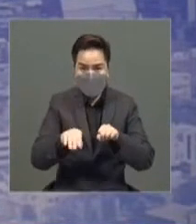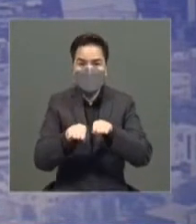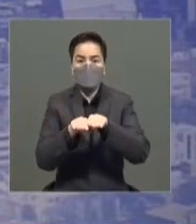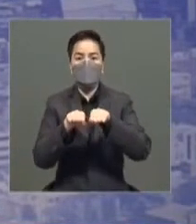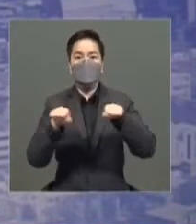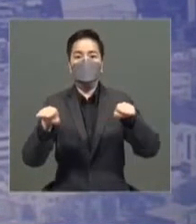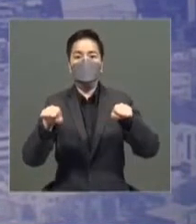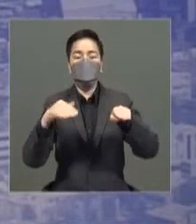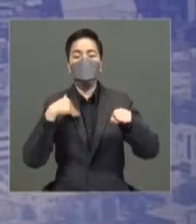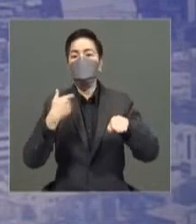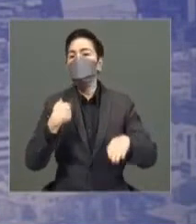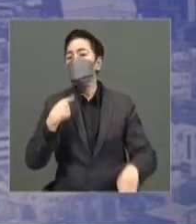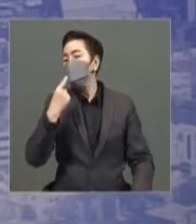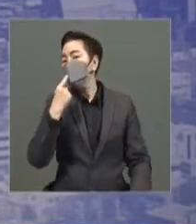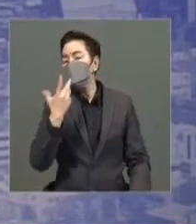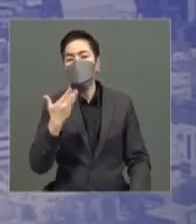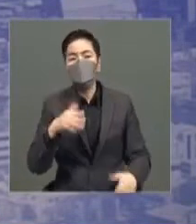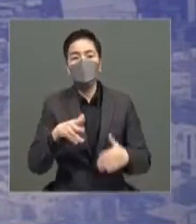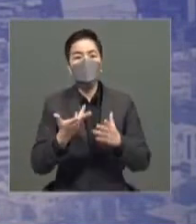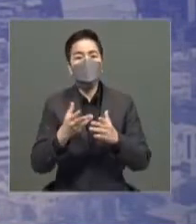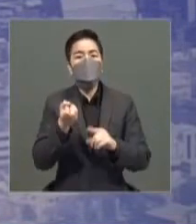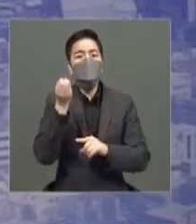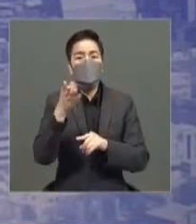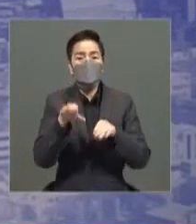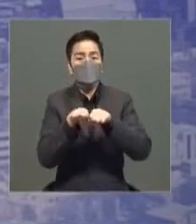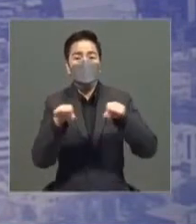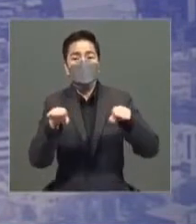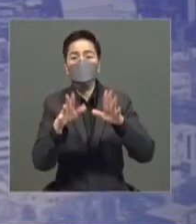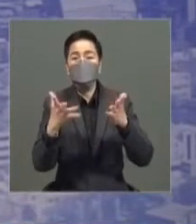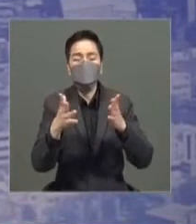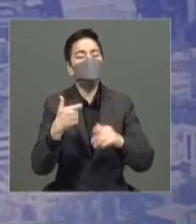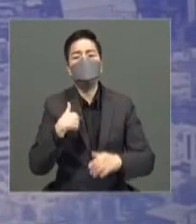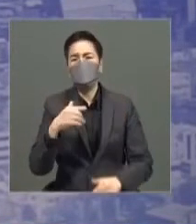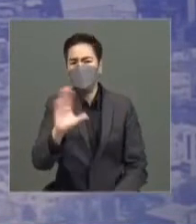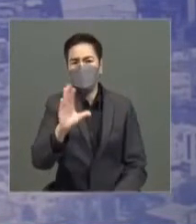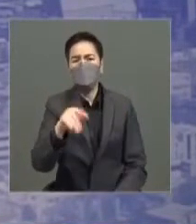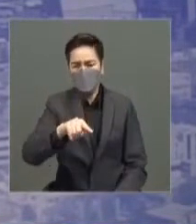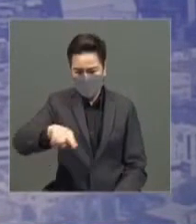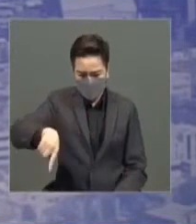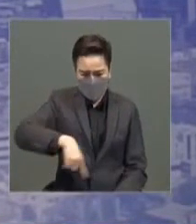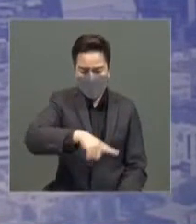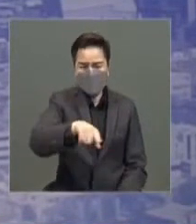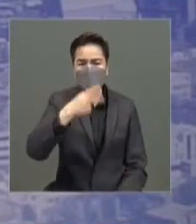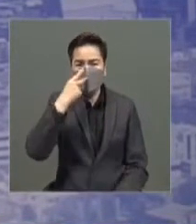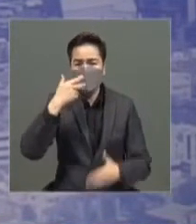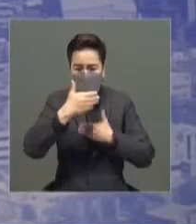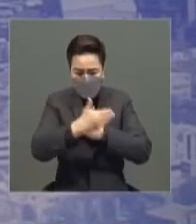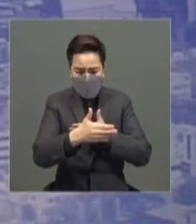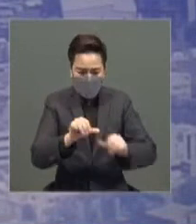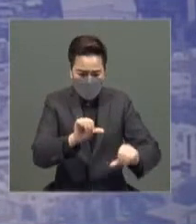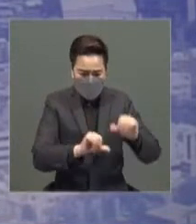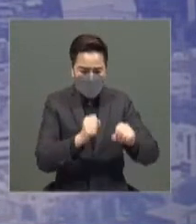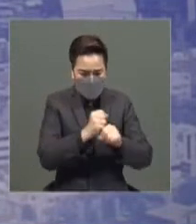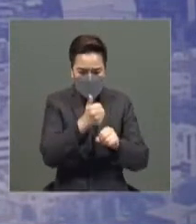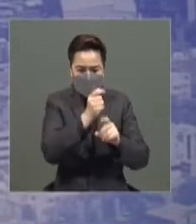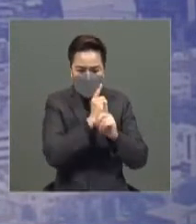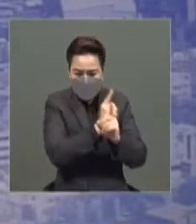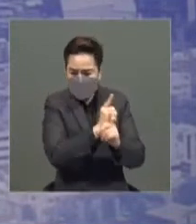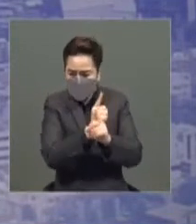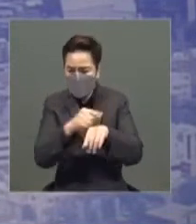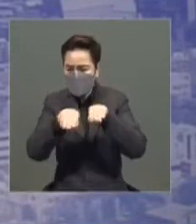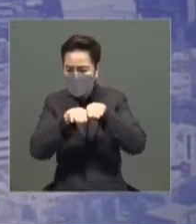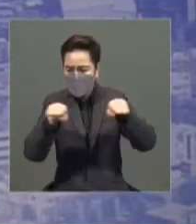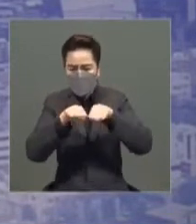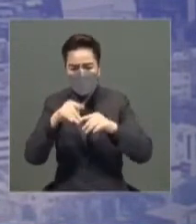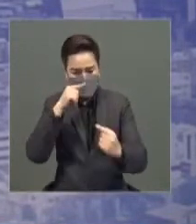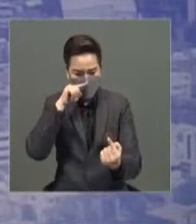านคือไม่ได้บอกว่าแลบส่วนใหญ่ไม่มาตรฐานนะคะต้องย้ำว่าหลายห้องปฏิบัติการเนี่ยทำได้ตามมาตรฐาน